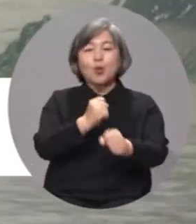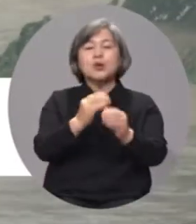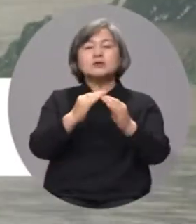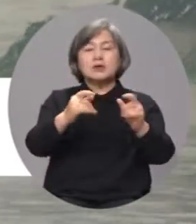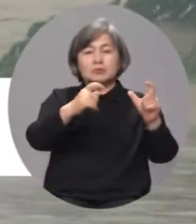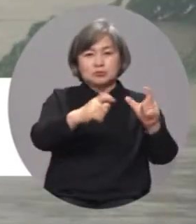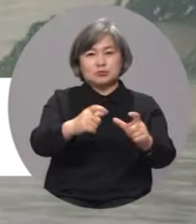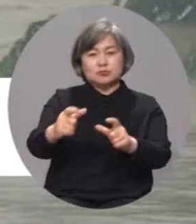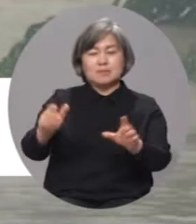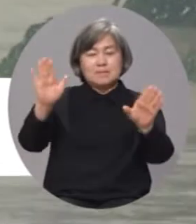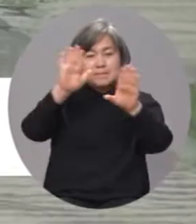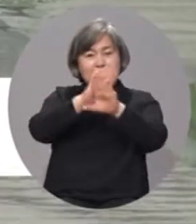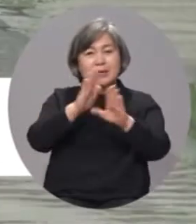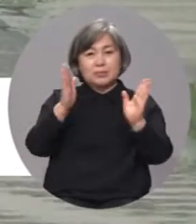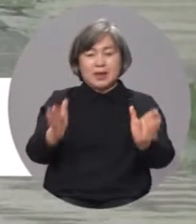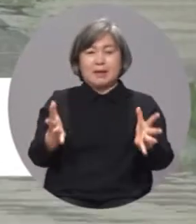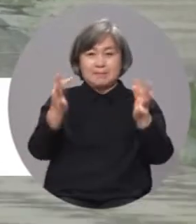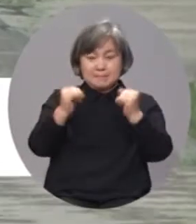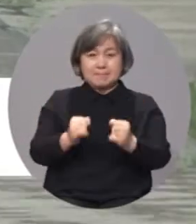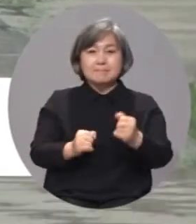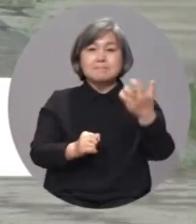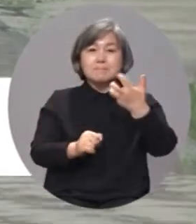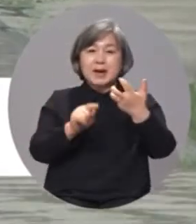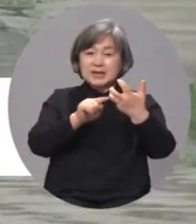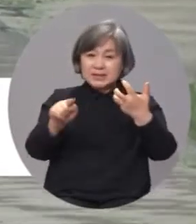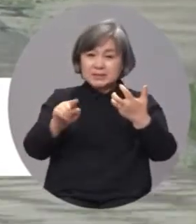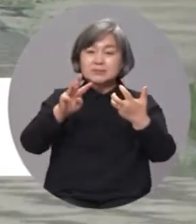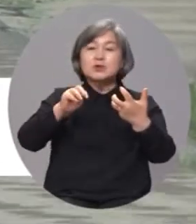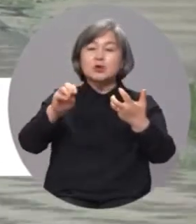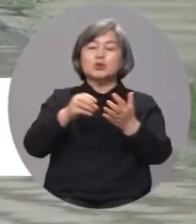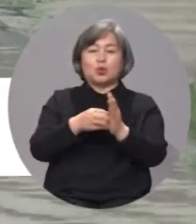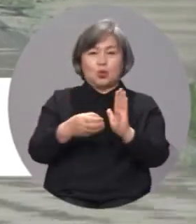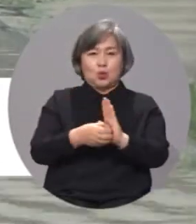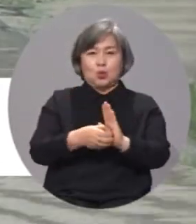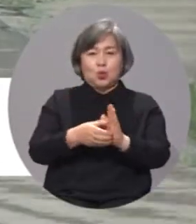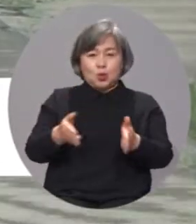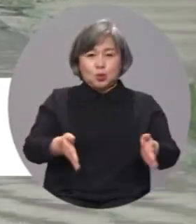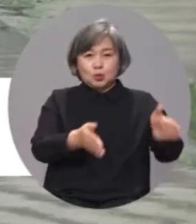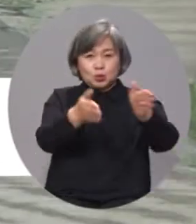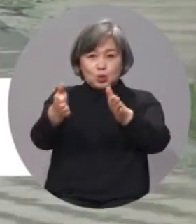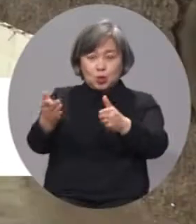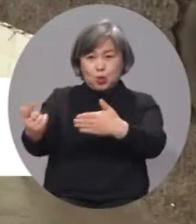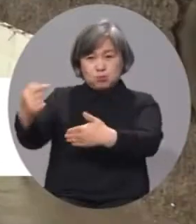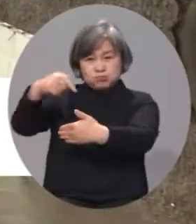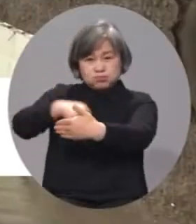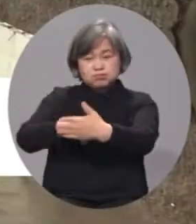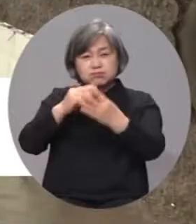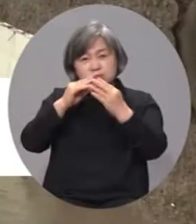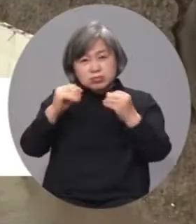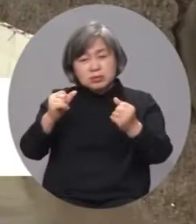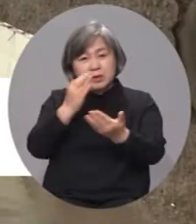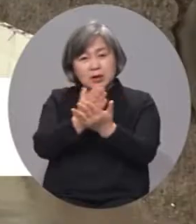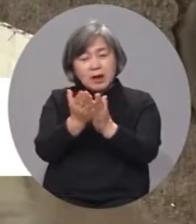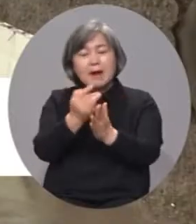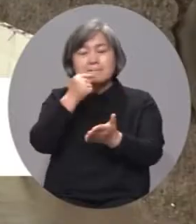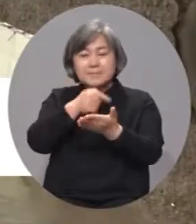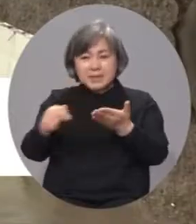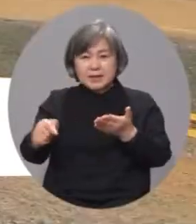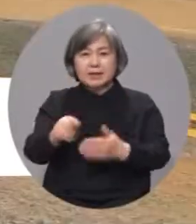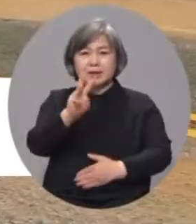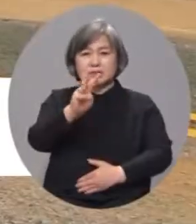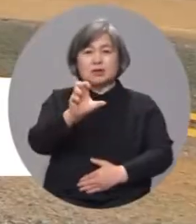발령됐던 전북 지역은 밤새 많게는 80mm의 강우량을 보인 가운데 도로 토사 유입과 침수로 공공시설